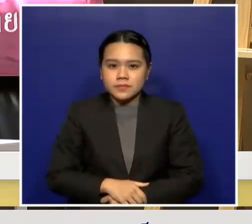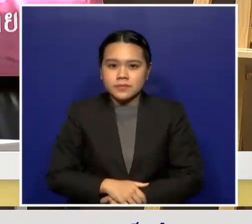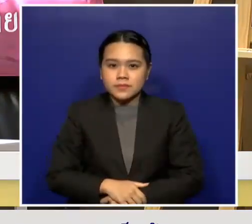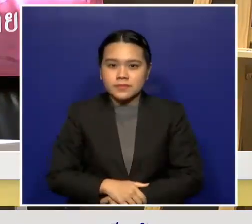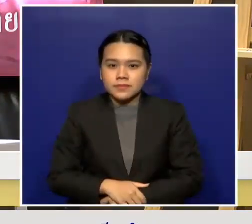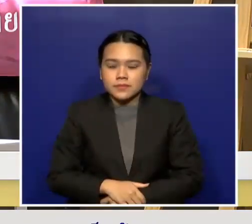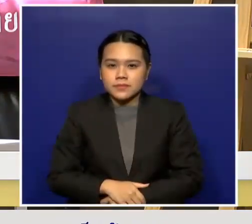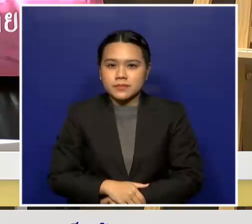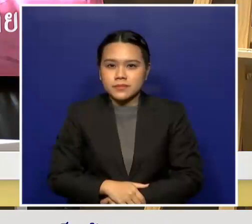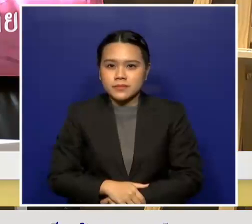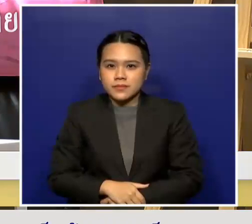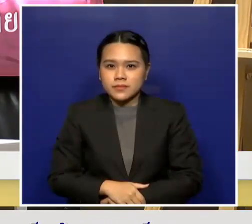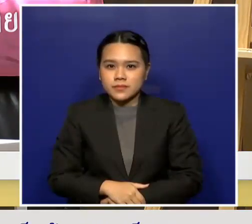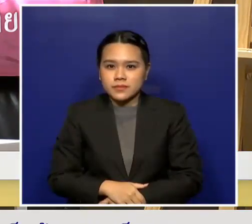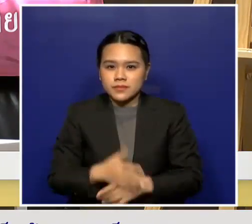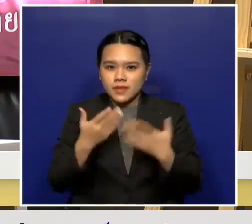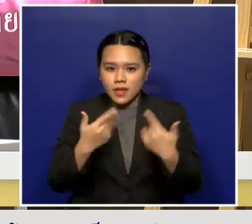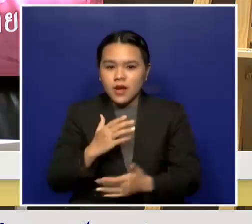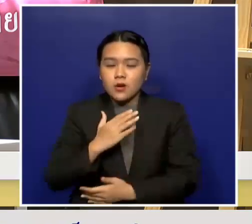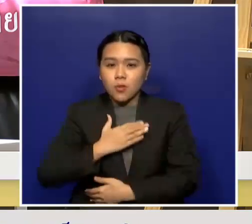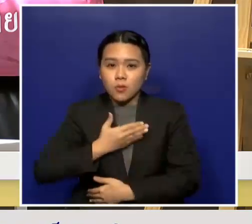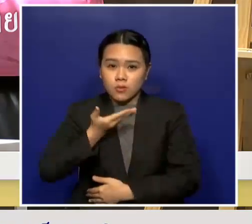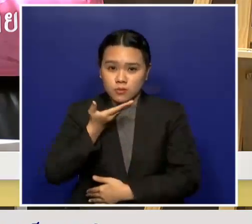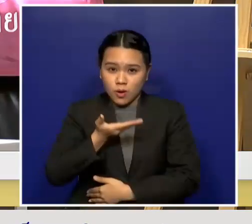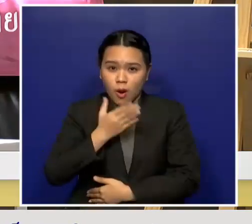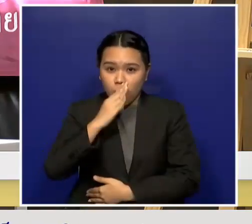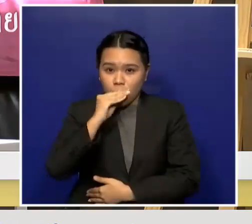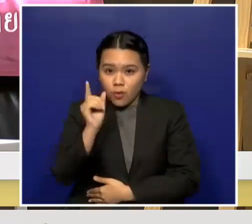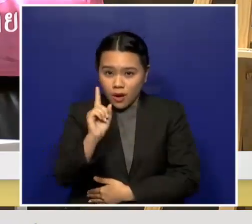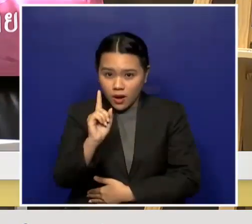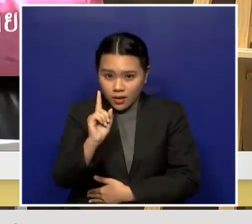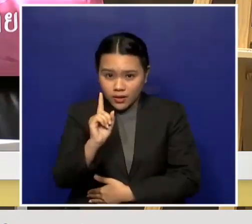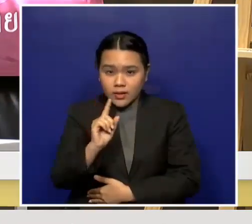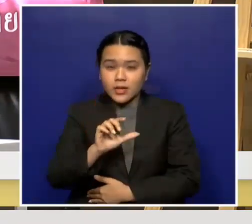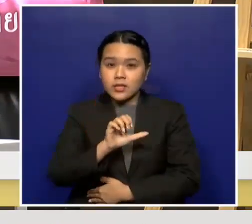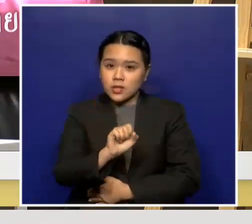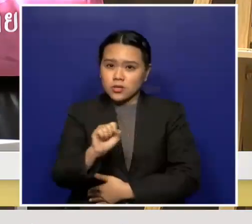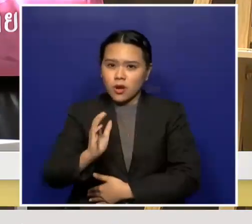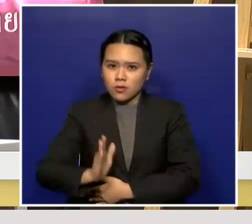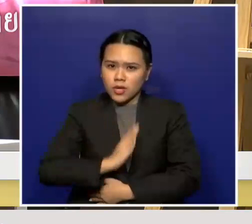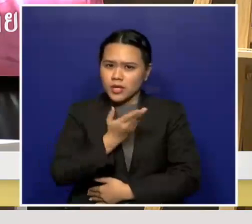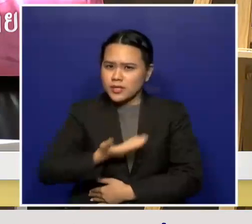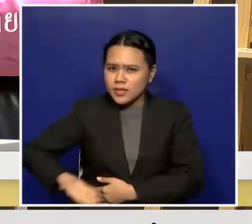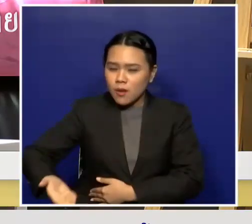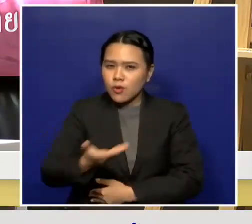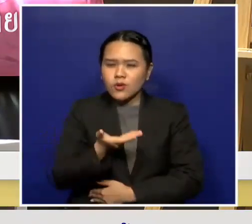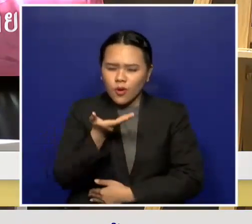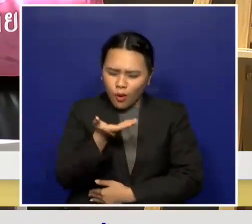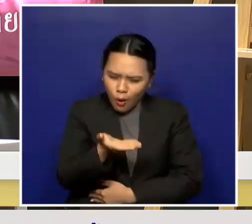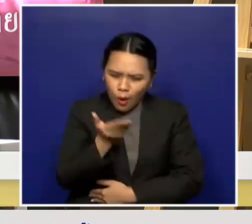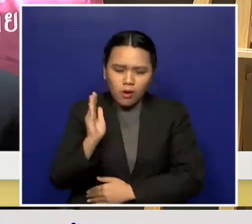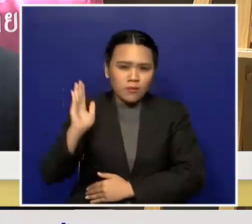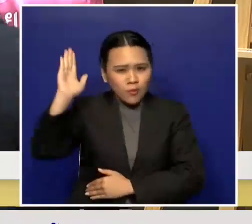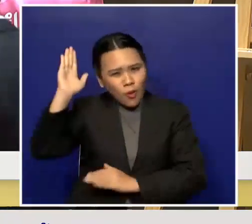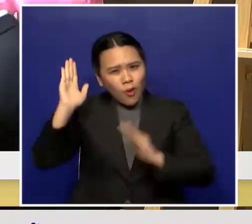จะขออย่างเดียวนะครับท่านสมาชิกผู้ทรงเกียรติกรุณาอย่าประท้วงเลยนะครับผมได้เว